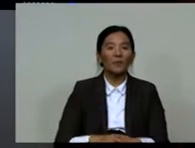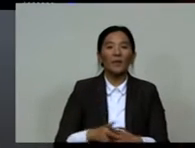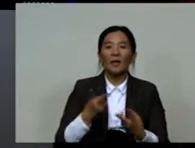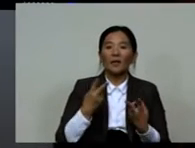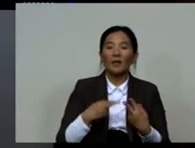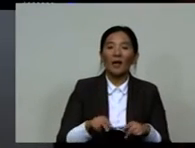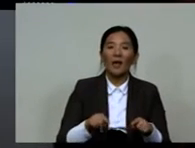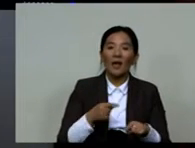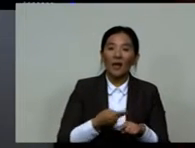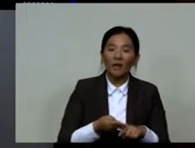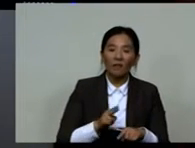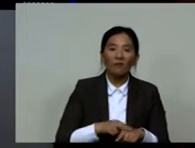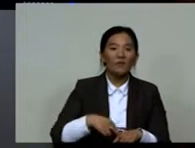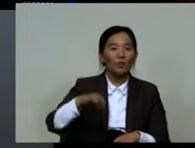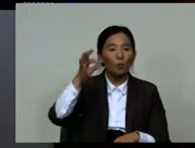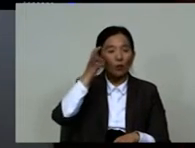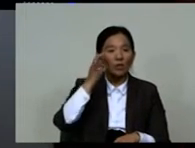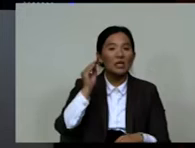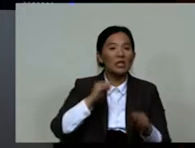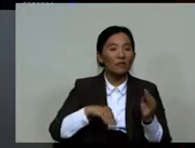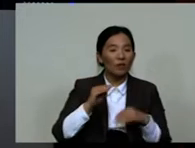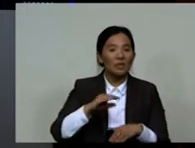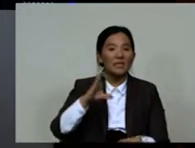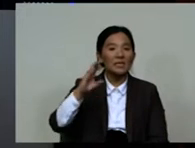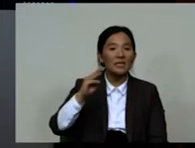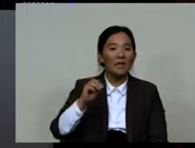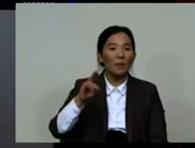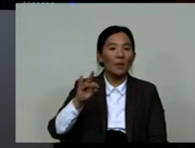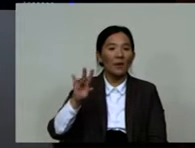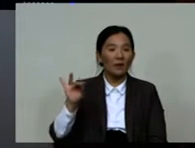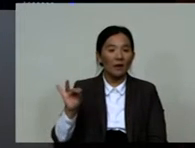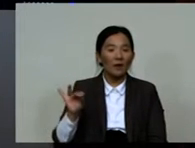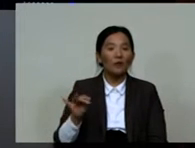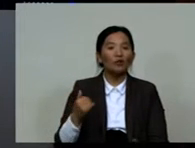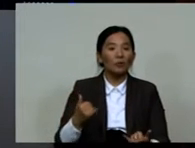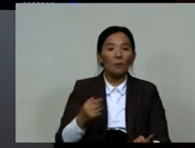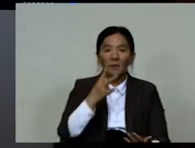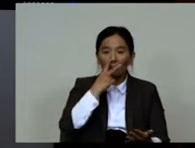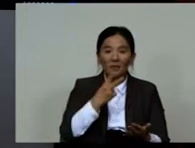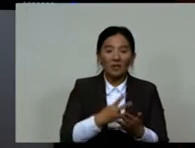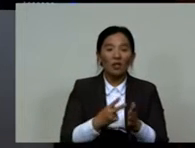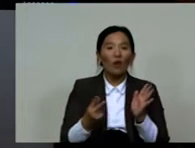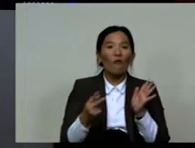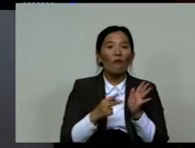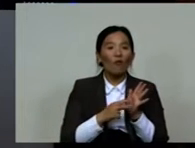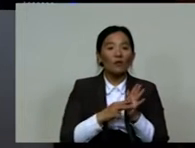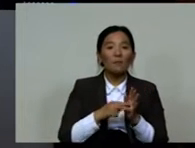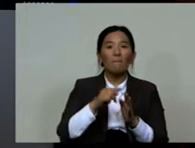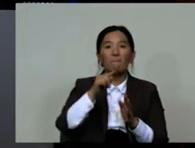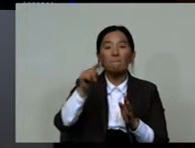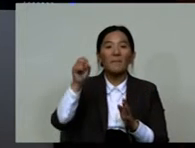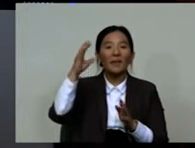этого вспомним свойства степени. Давайте посмотрите. 8 в 15